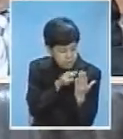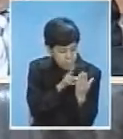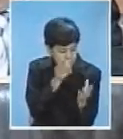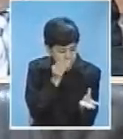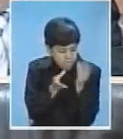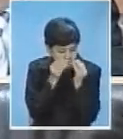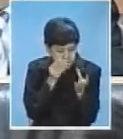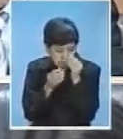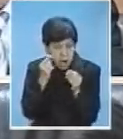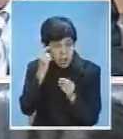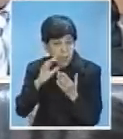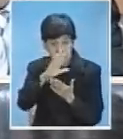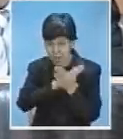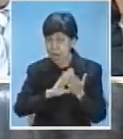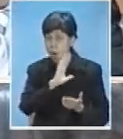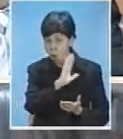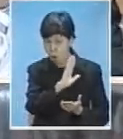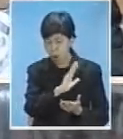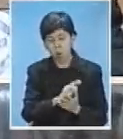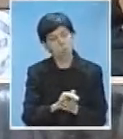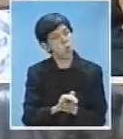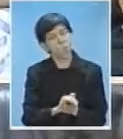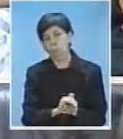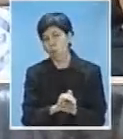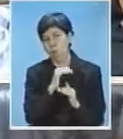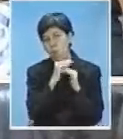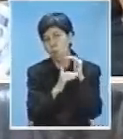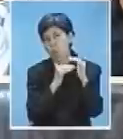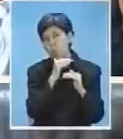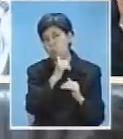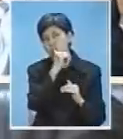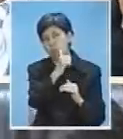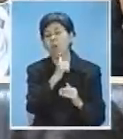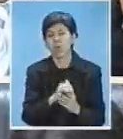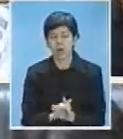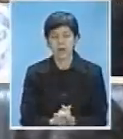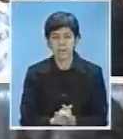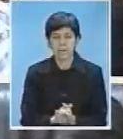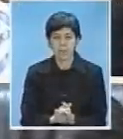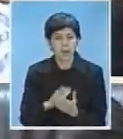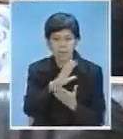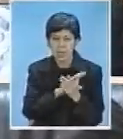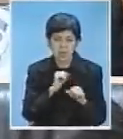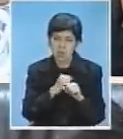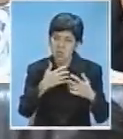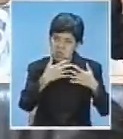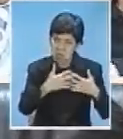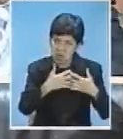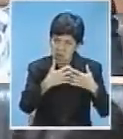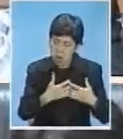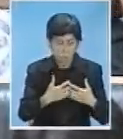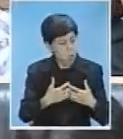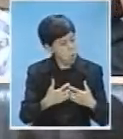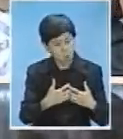าทำให้ประเทศของเขาเนี่ยโดดเด่นก้าวหน้าในทุกด้านเป็นประเทศอุตสาหกรรมมั่ง